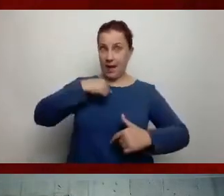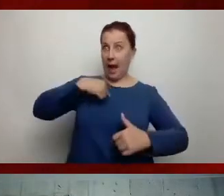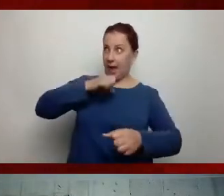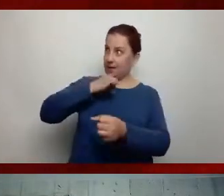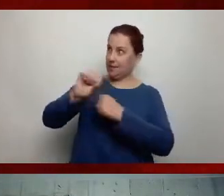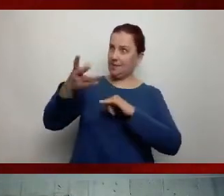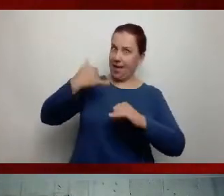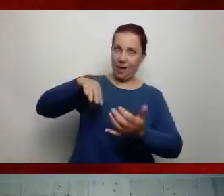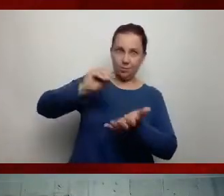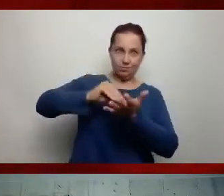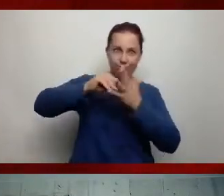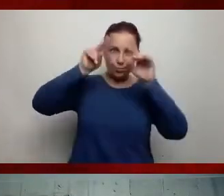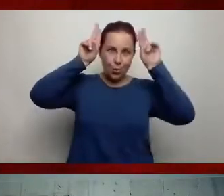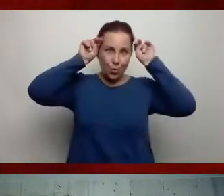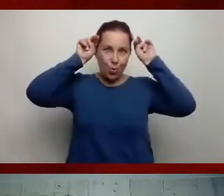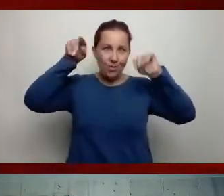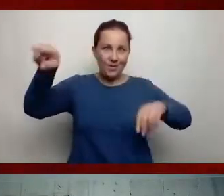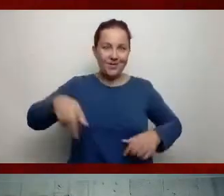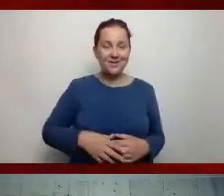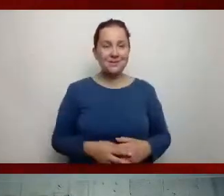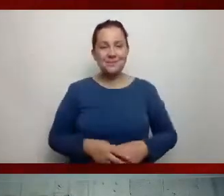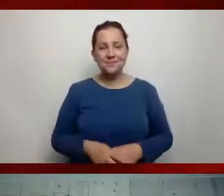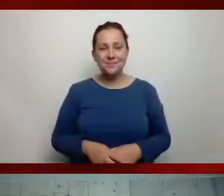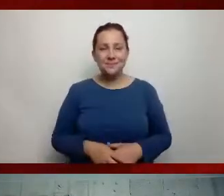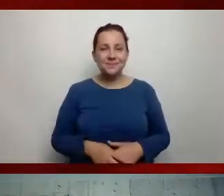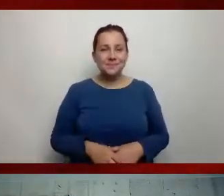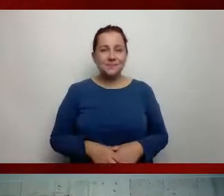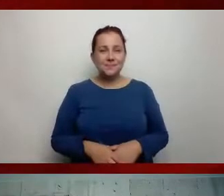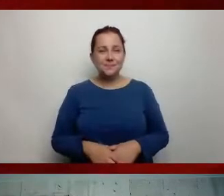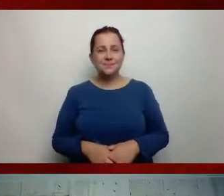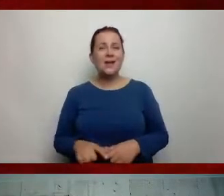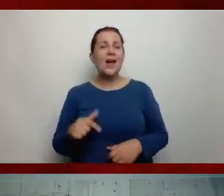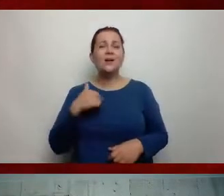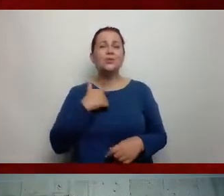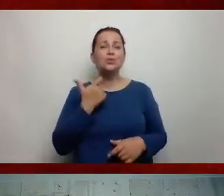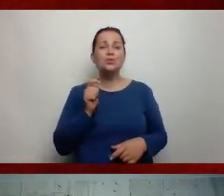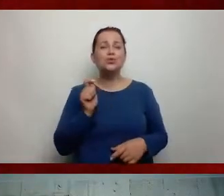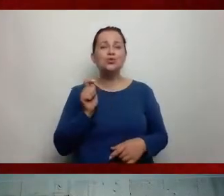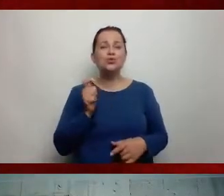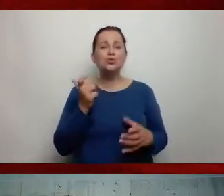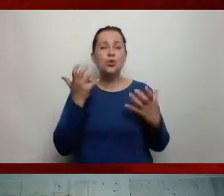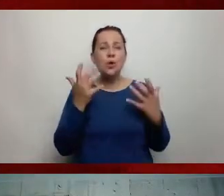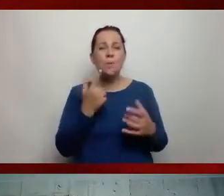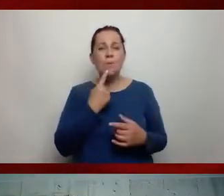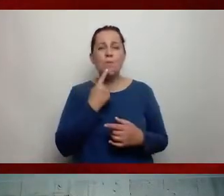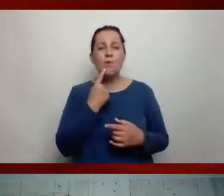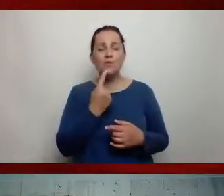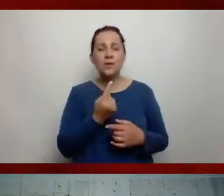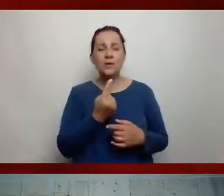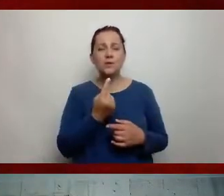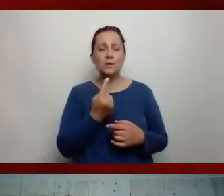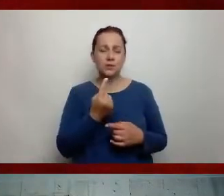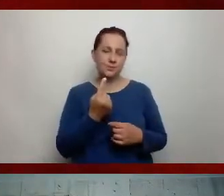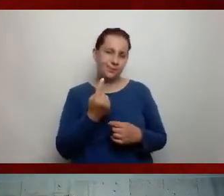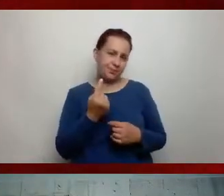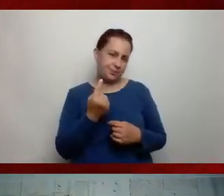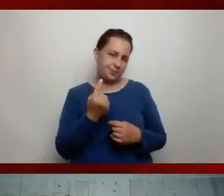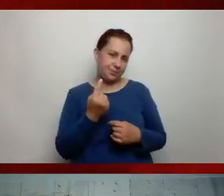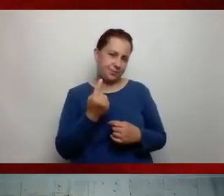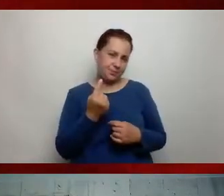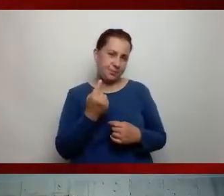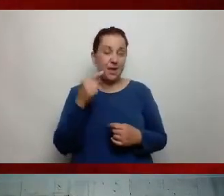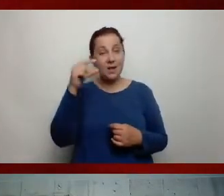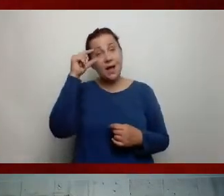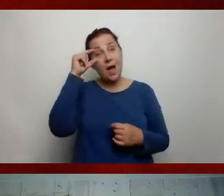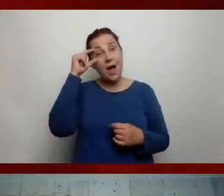Mam nadzieję, że nie. Natomiast to, co chciałem powiedzieć, to sam Kaczmarski